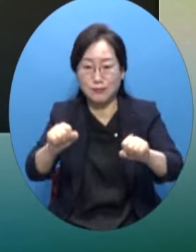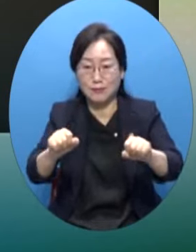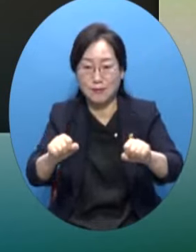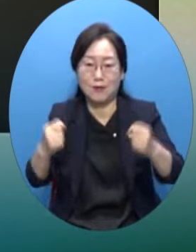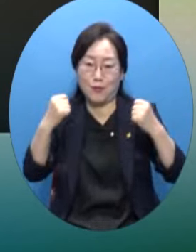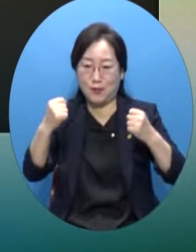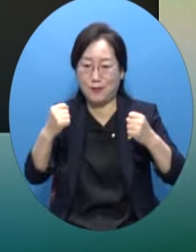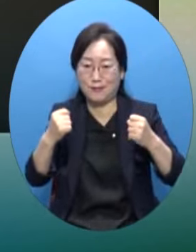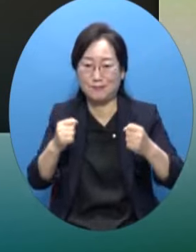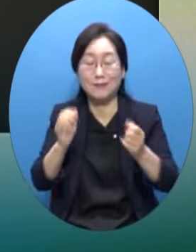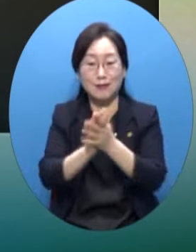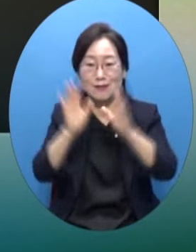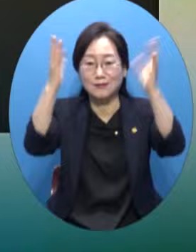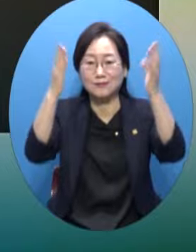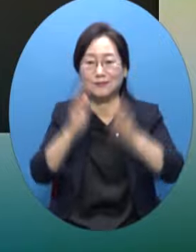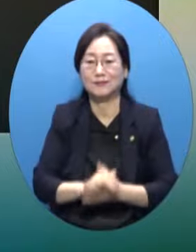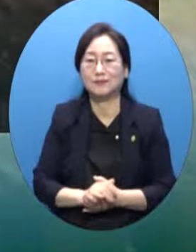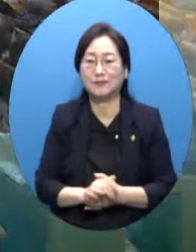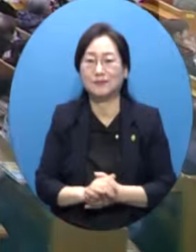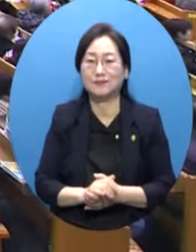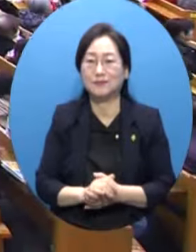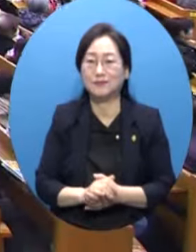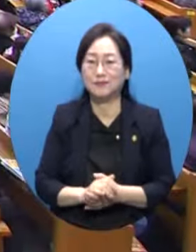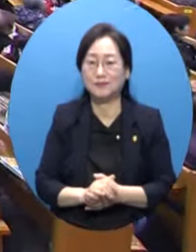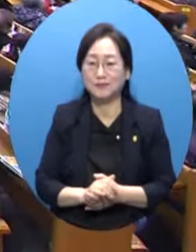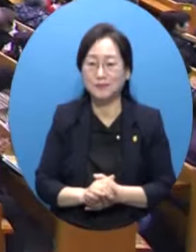건강하게 만들어주셨습니다. 할렐루야.